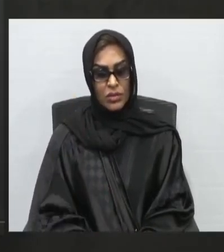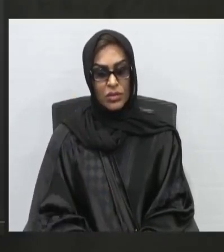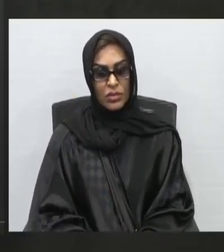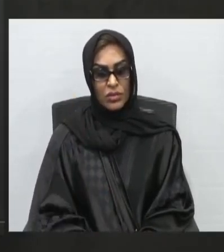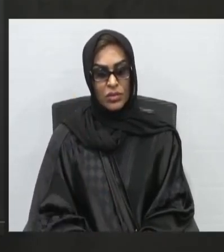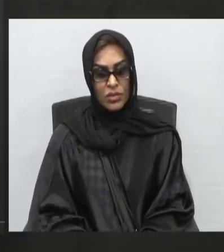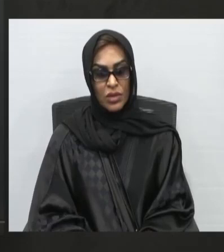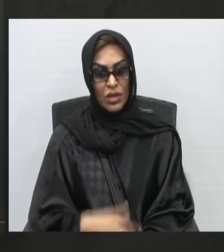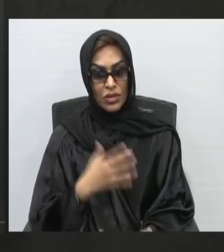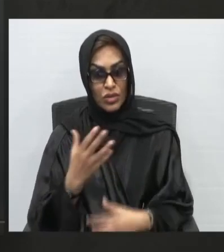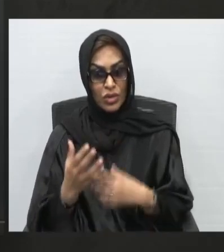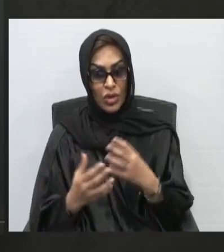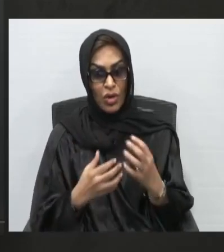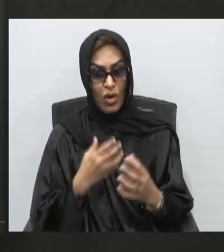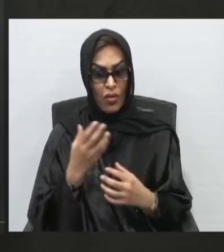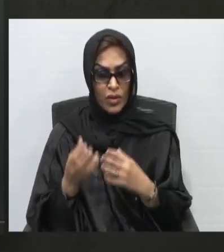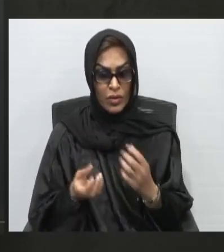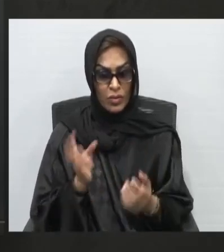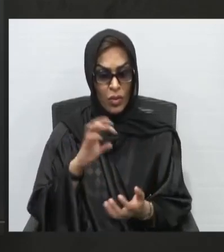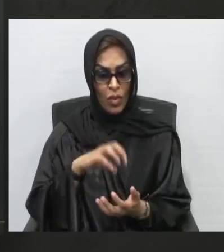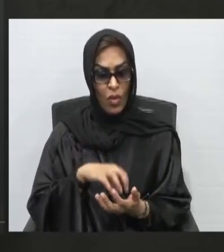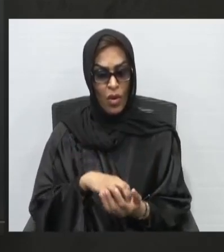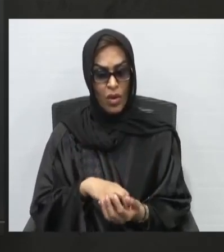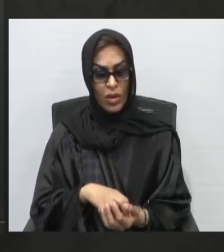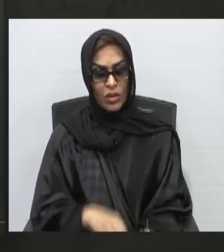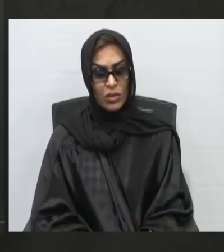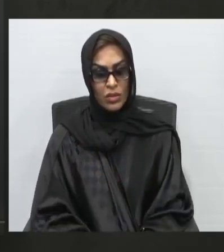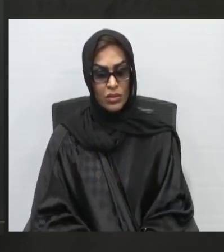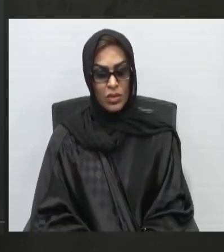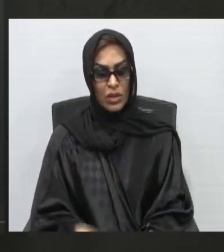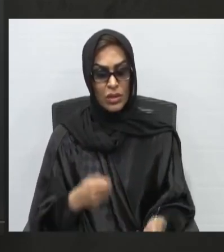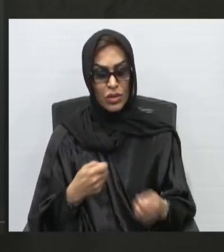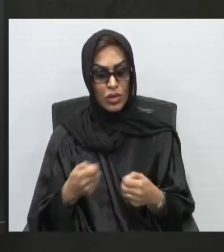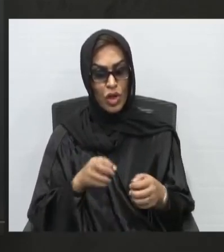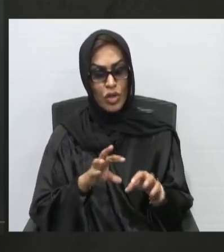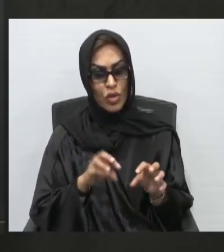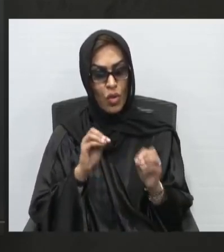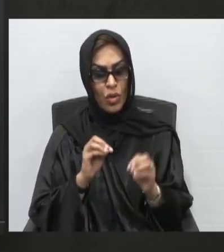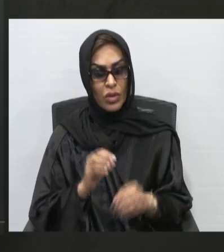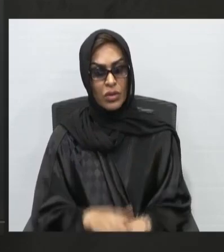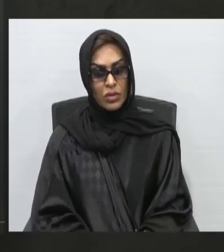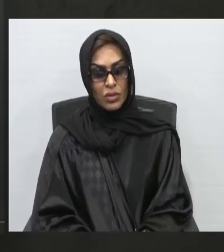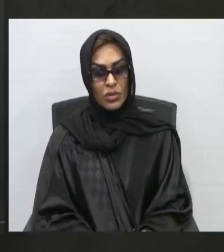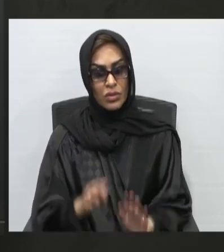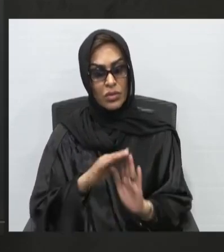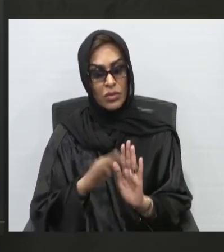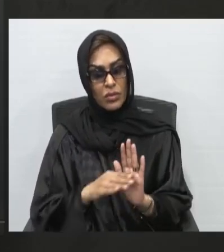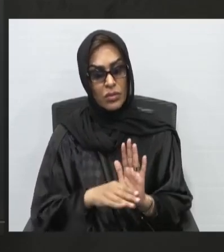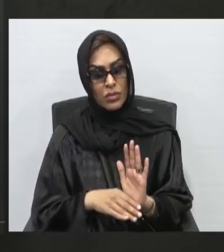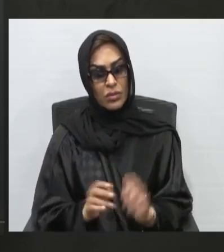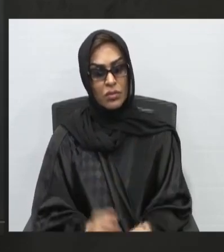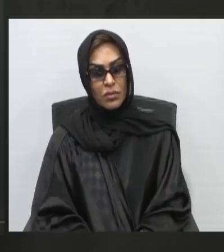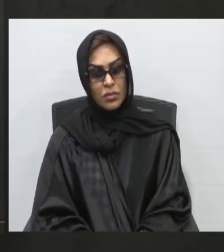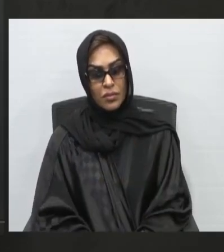التنافس بين مواقع التسوق من الخصومات والهدايا والشحن المجاني والتقسيط